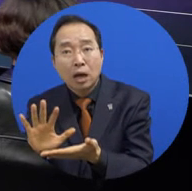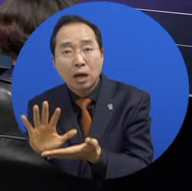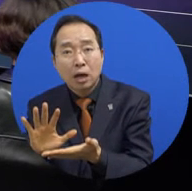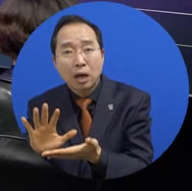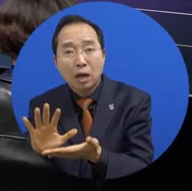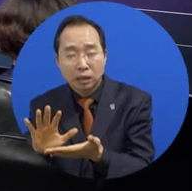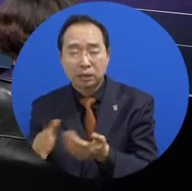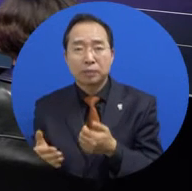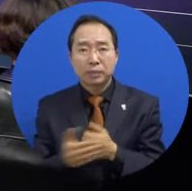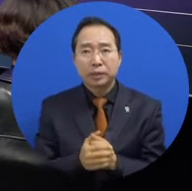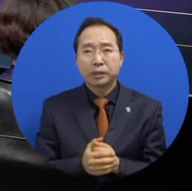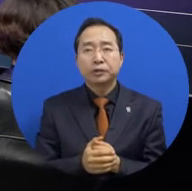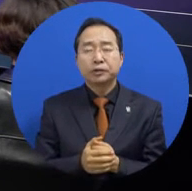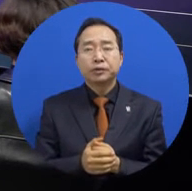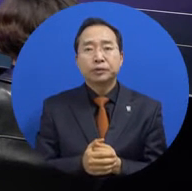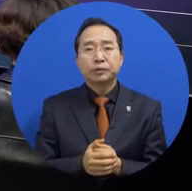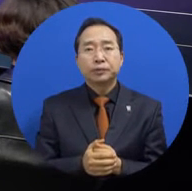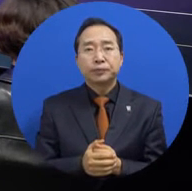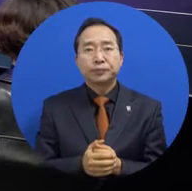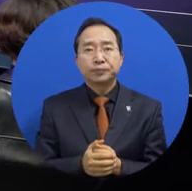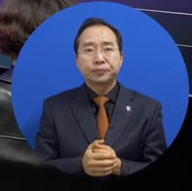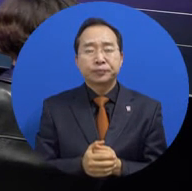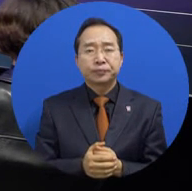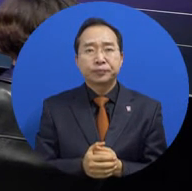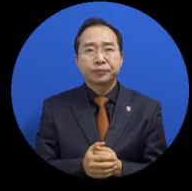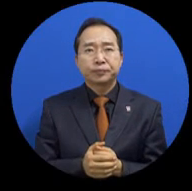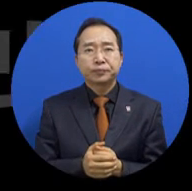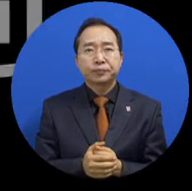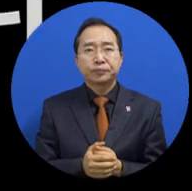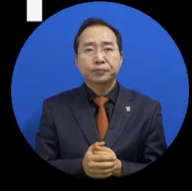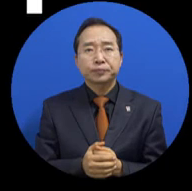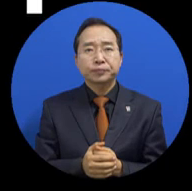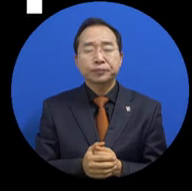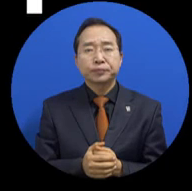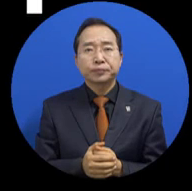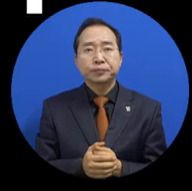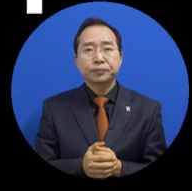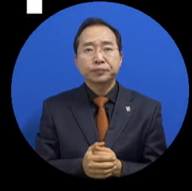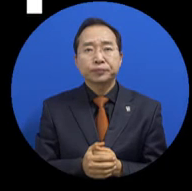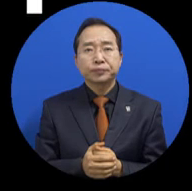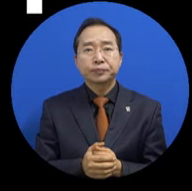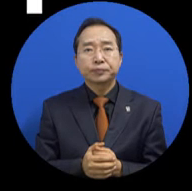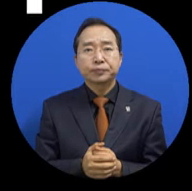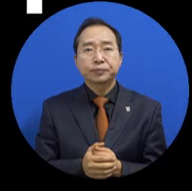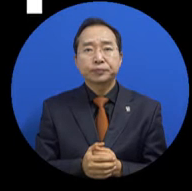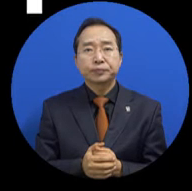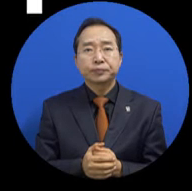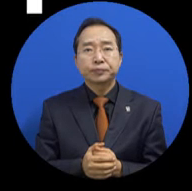그래서 이제 제가 중요한 태제로